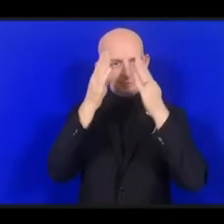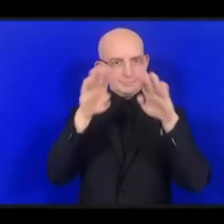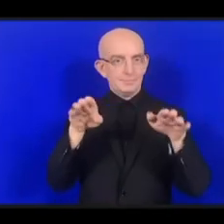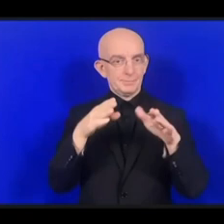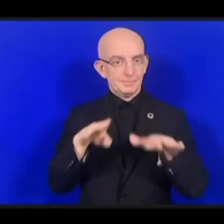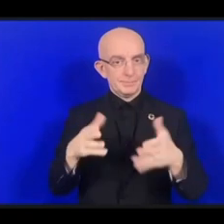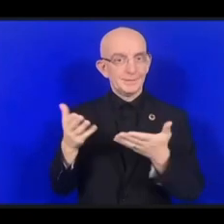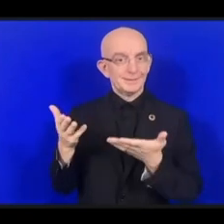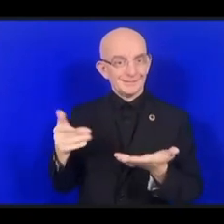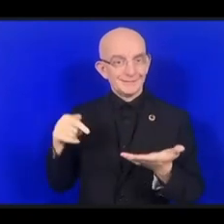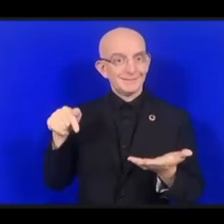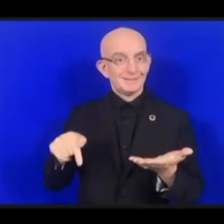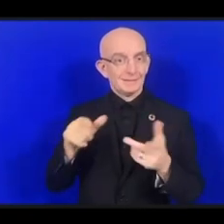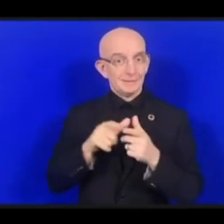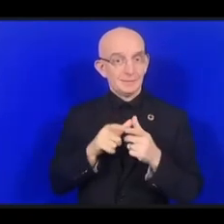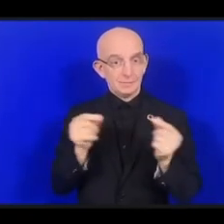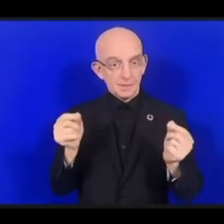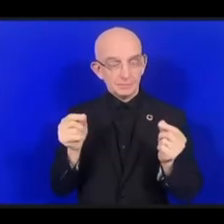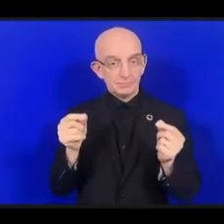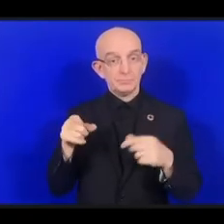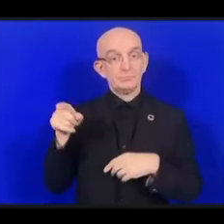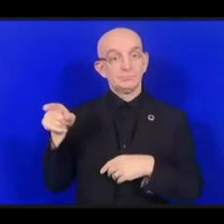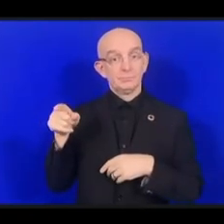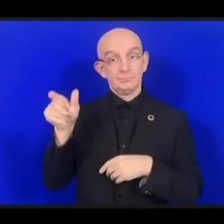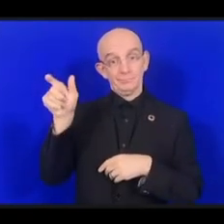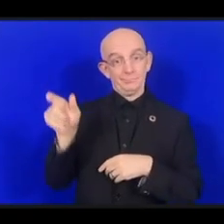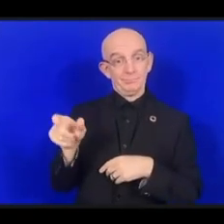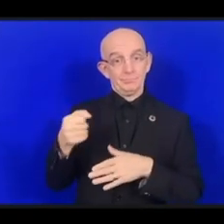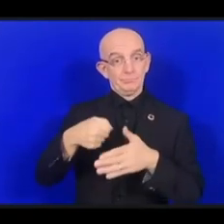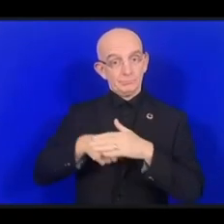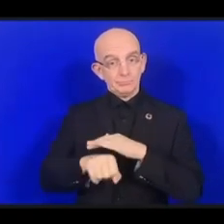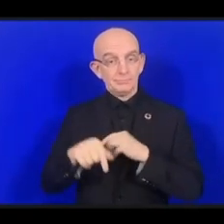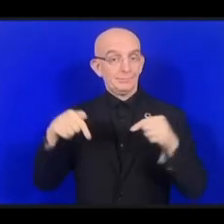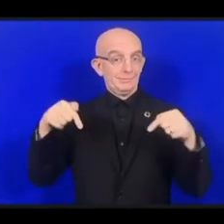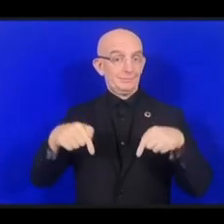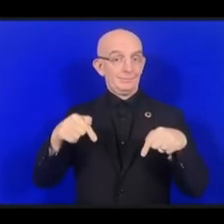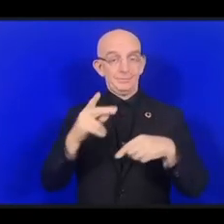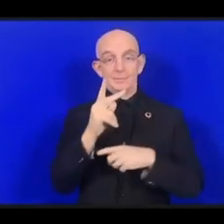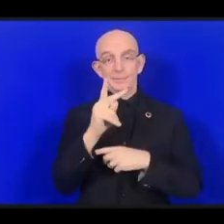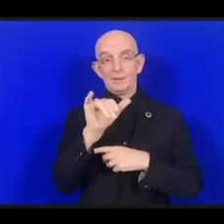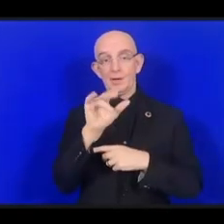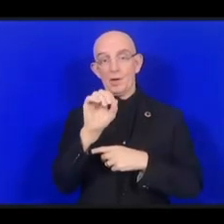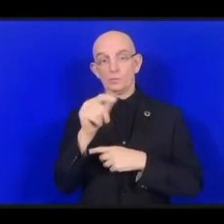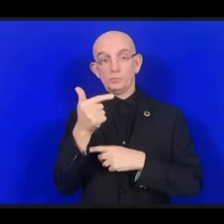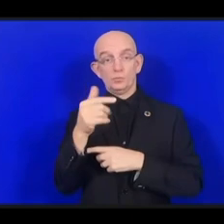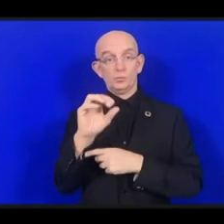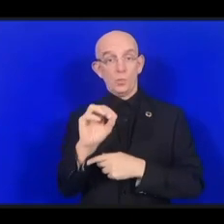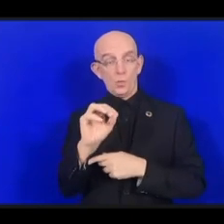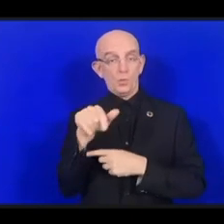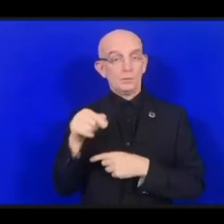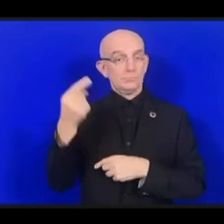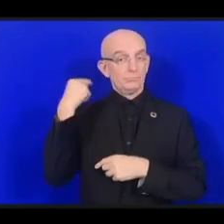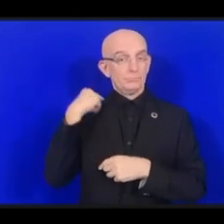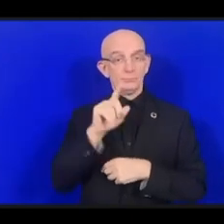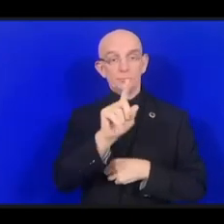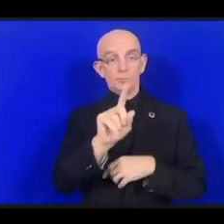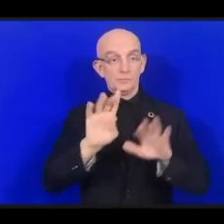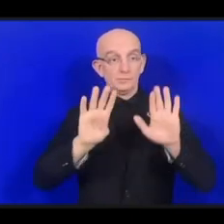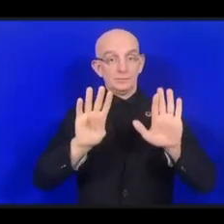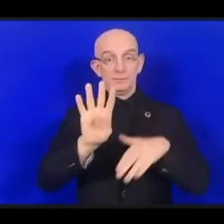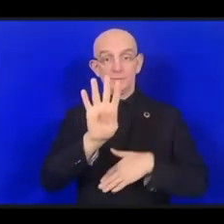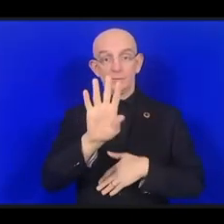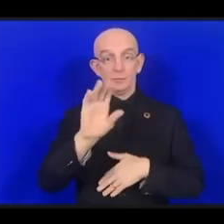après avoir obtenu son diplôme universitaire en 1963 il a occupé différents postes